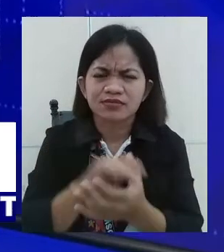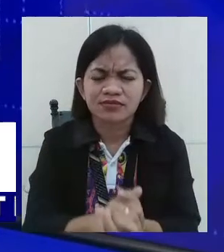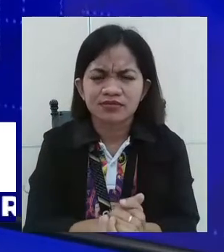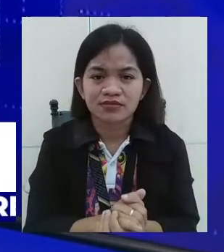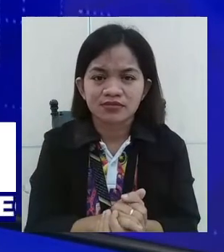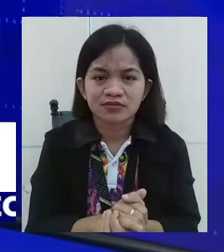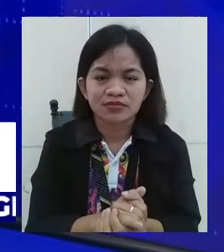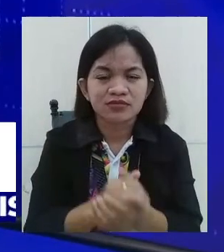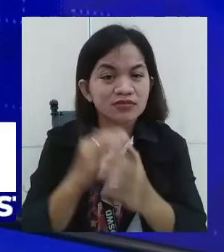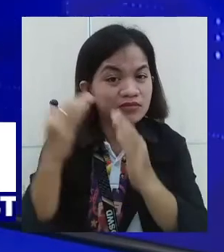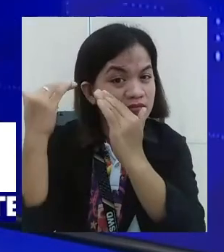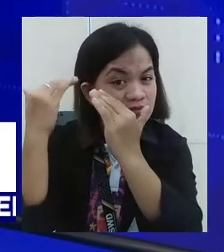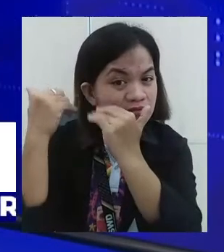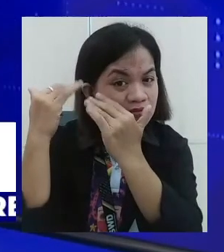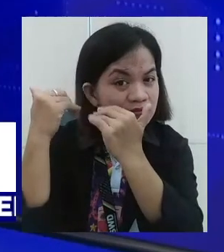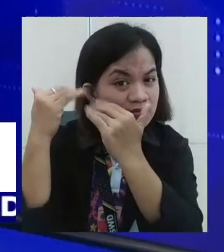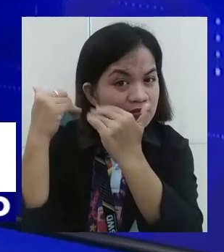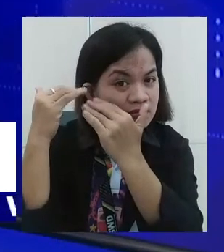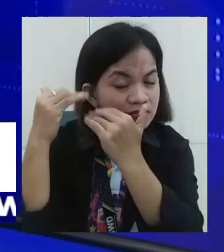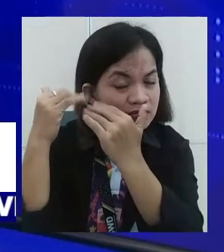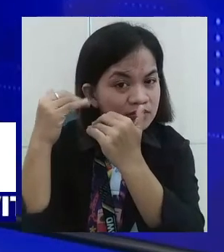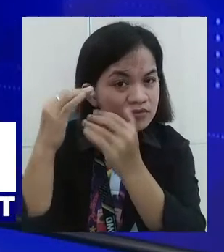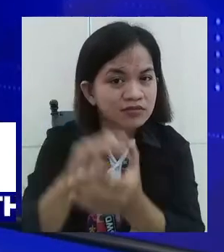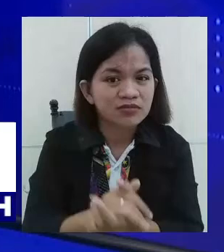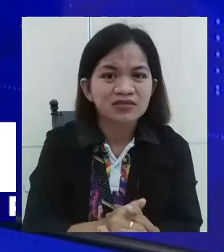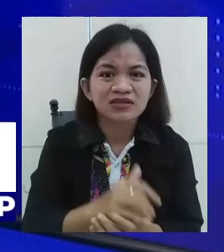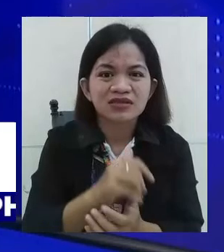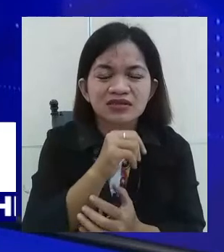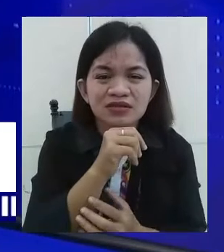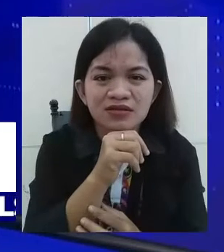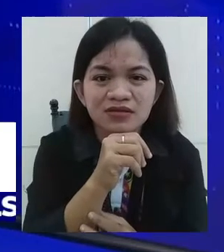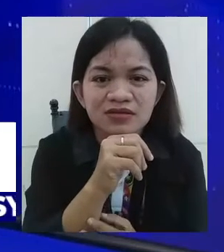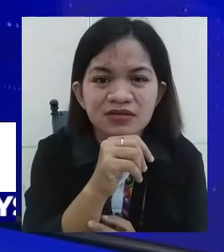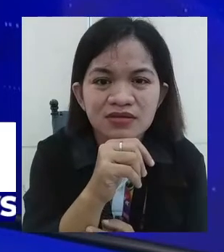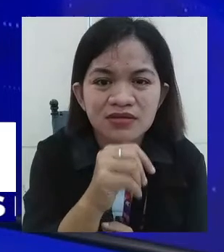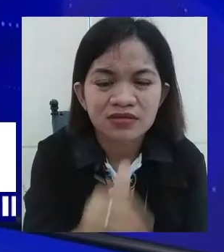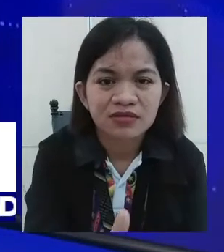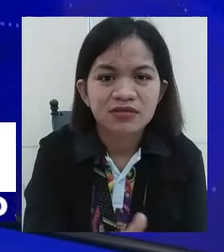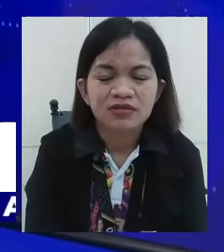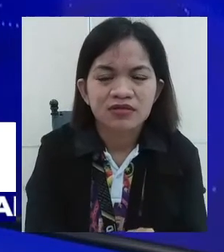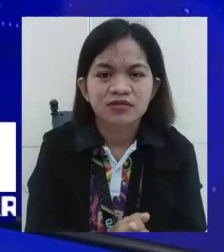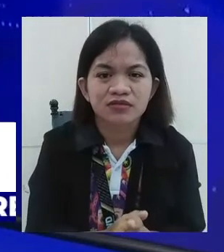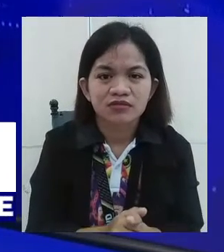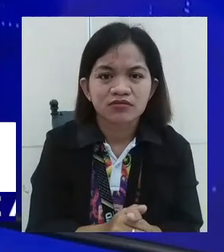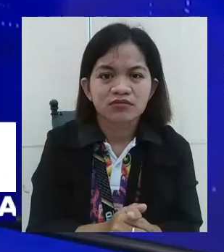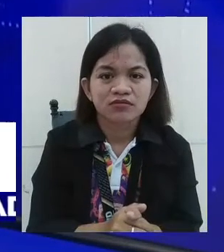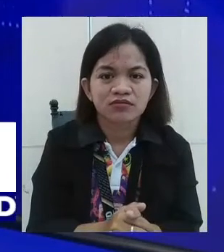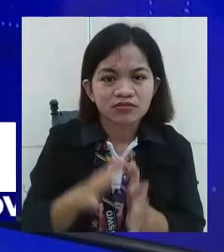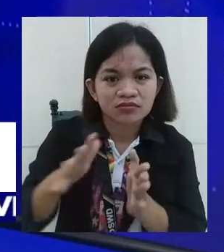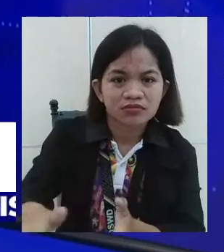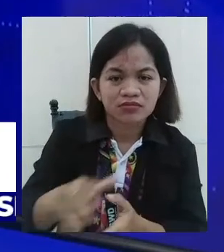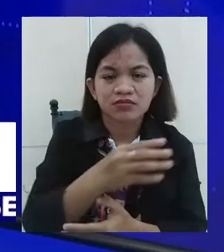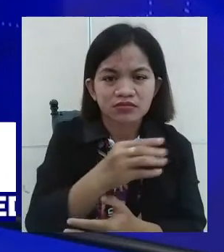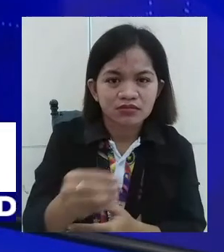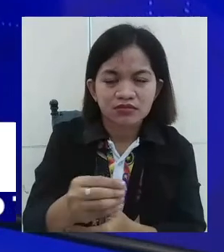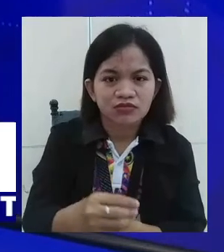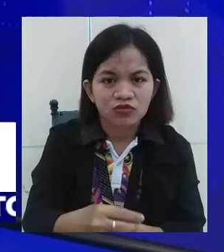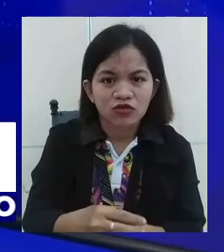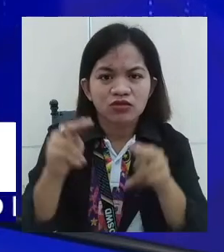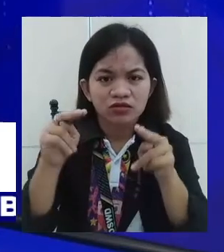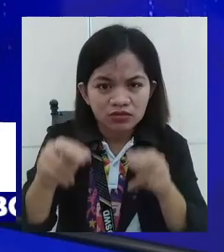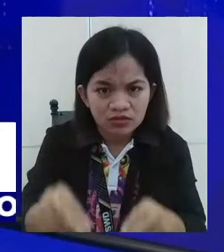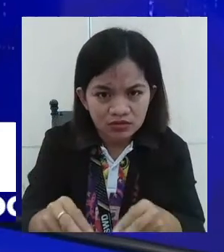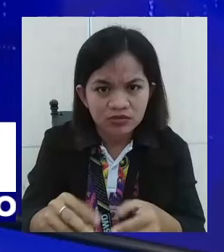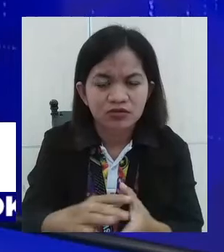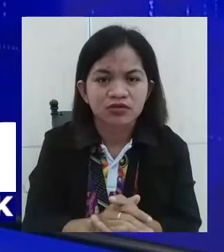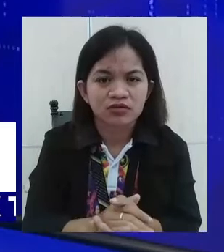ho hindi nyo ho makakaligtaan na i-involve kami, dahil kung yan ay intended for us, kami naman ho